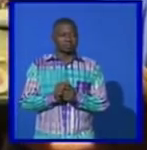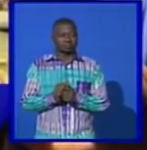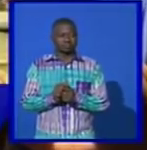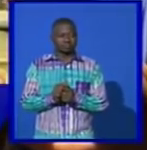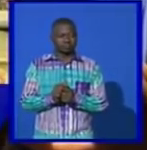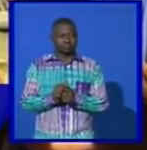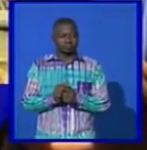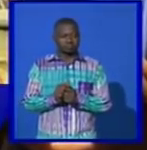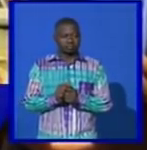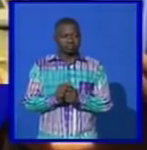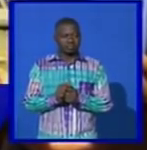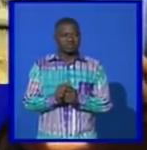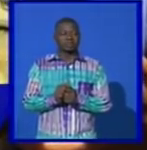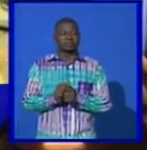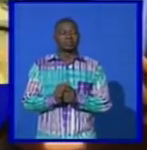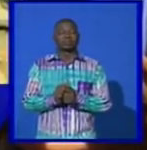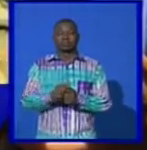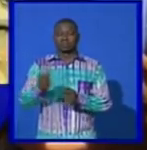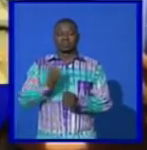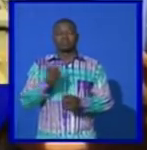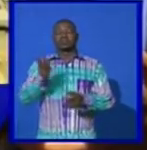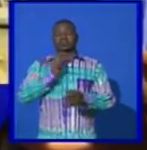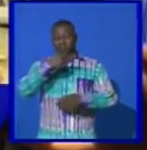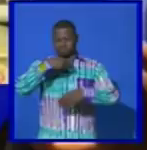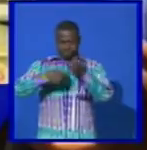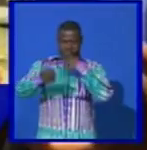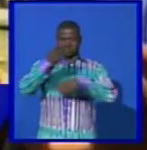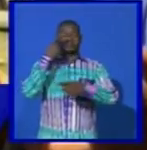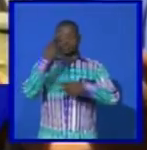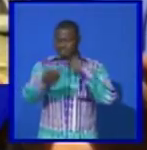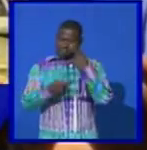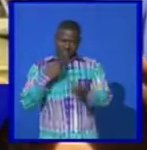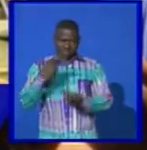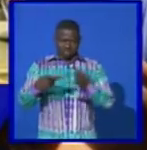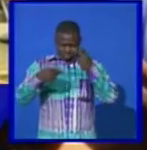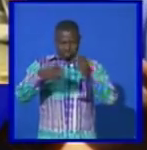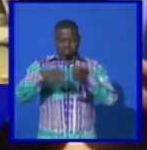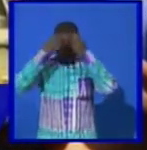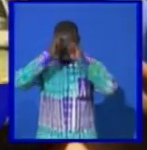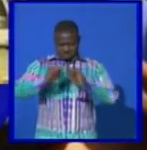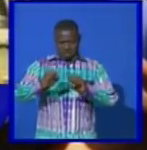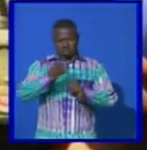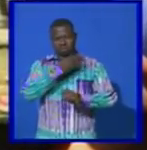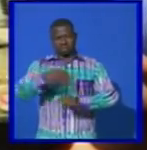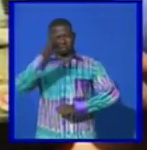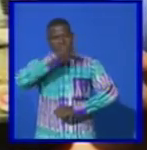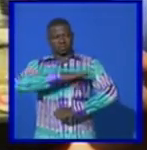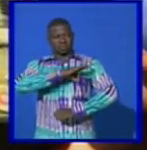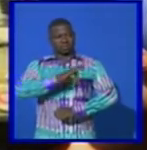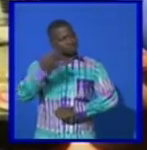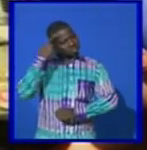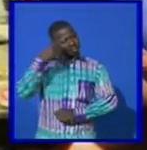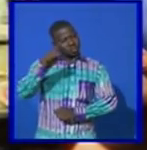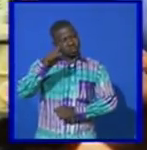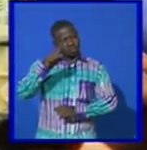Venu tout d'abord lui rendre une visite de courtoisie et nous avons profité de l'occasion pour lui